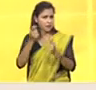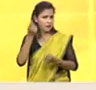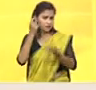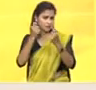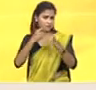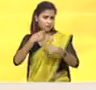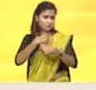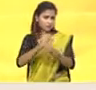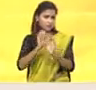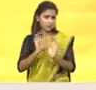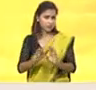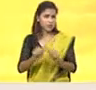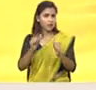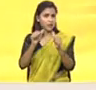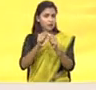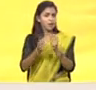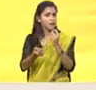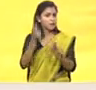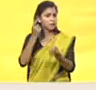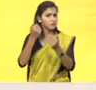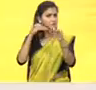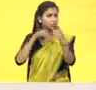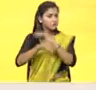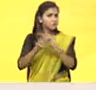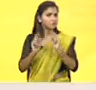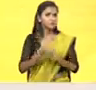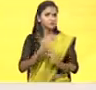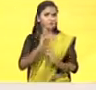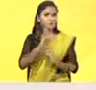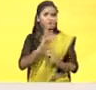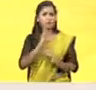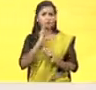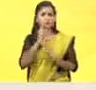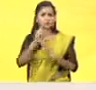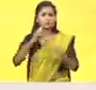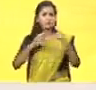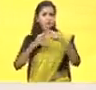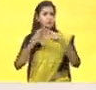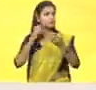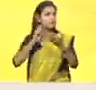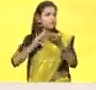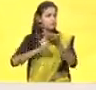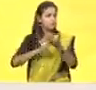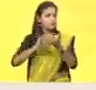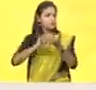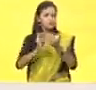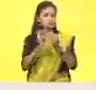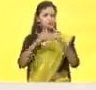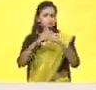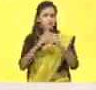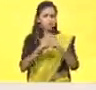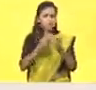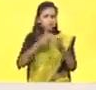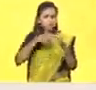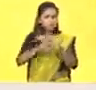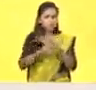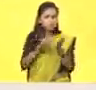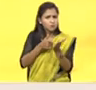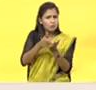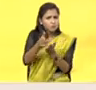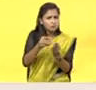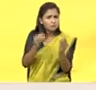है। असम में तिनसुकिया जिले के एक छोटे से गांव बारेकुरी